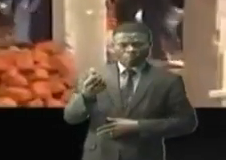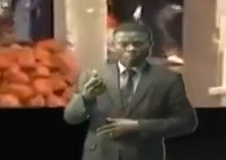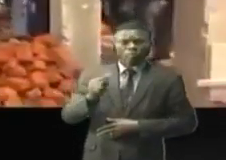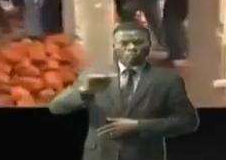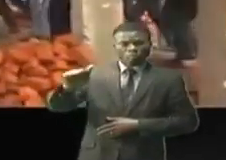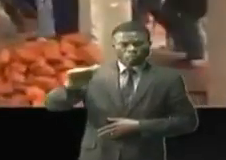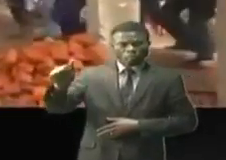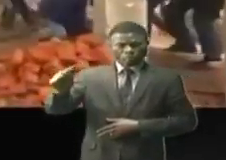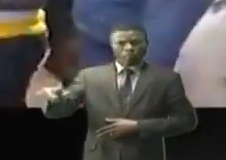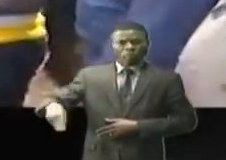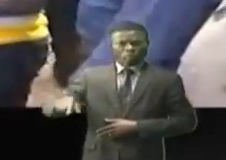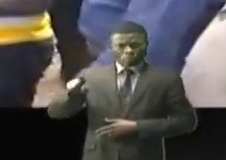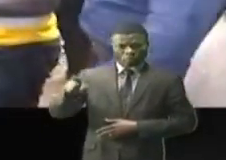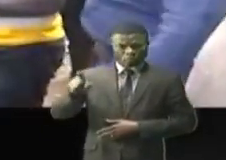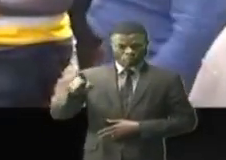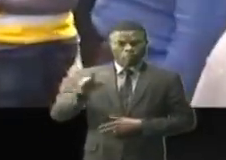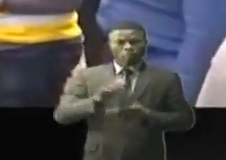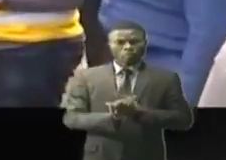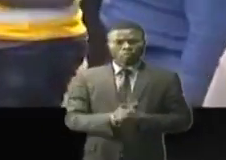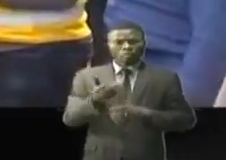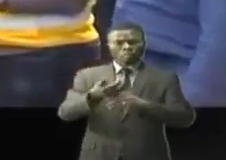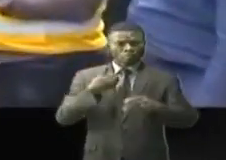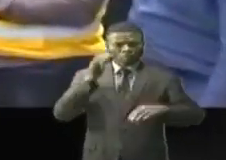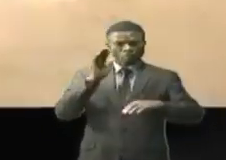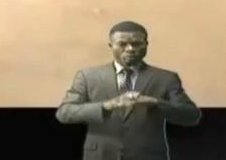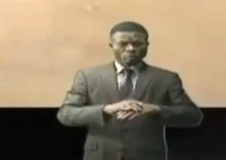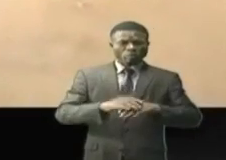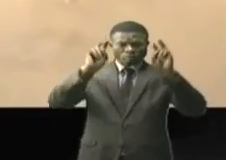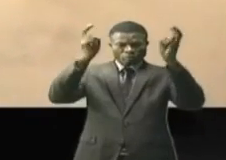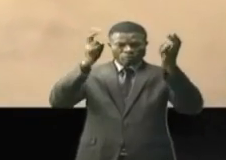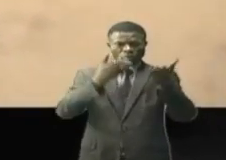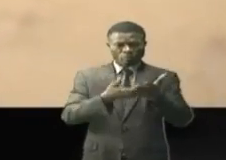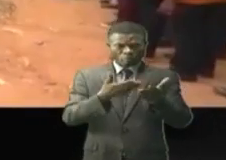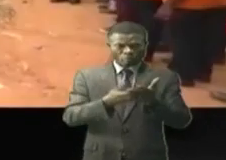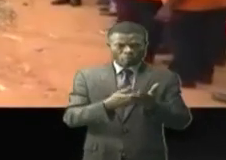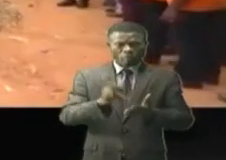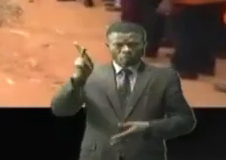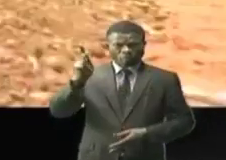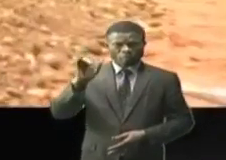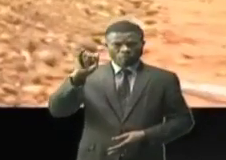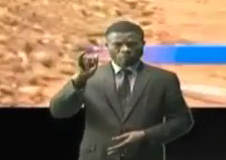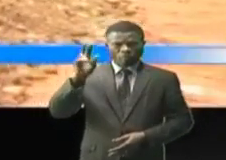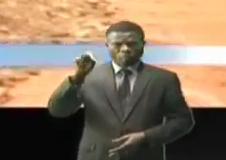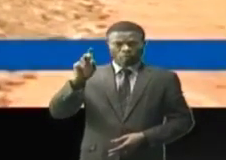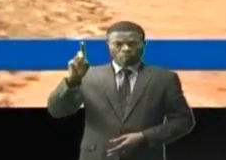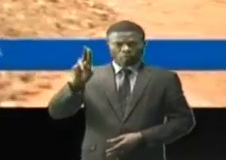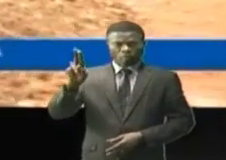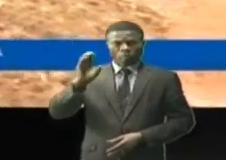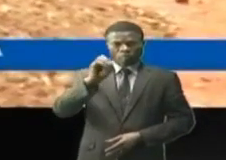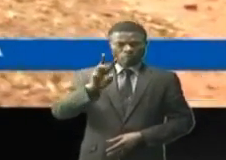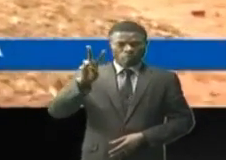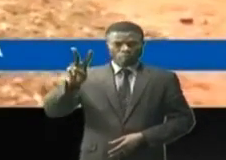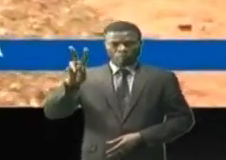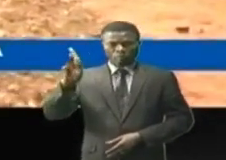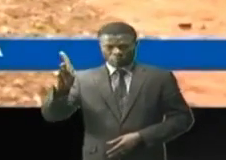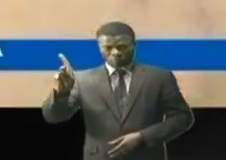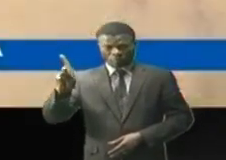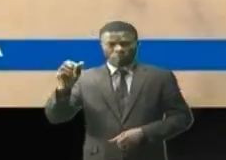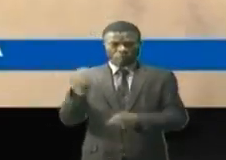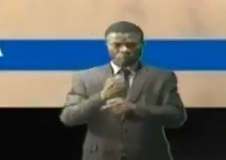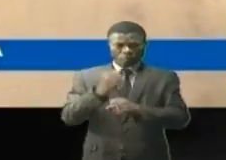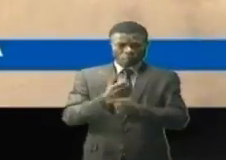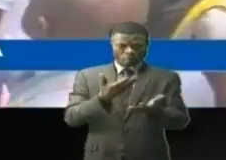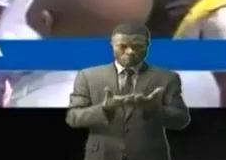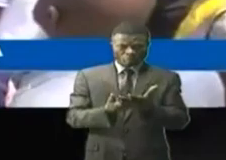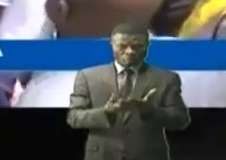du gouvernorat provincial. Et ce, avant d'atteindre le centre-ville de Kindu, où l'OVD exécute les travaux de réhabilitation